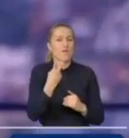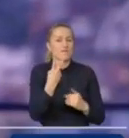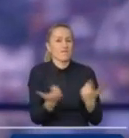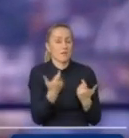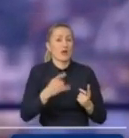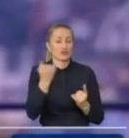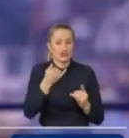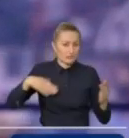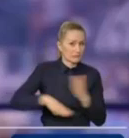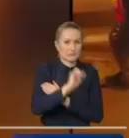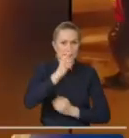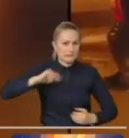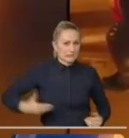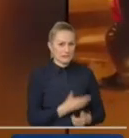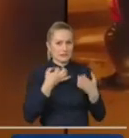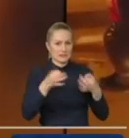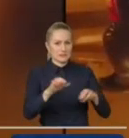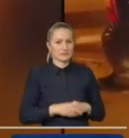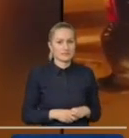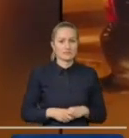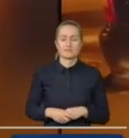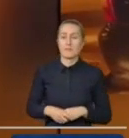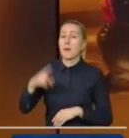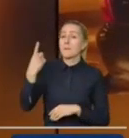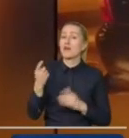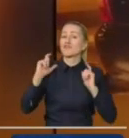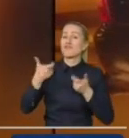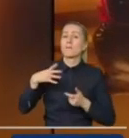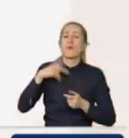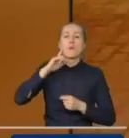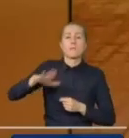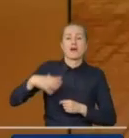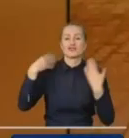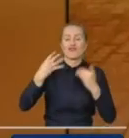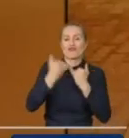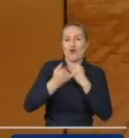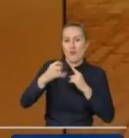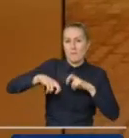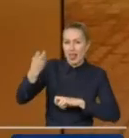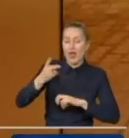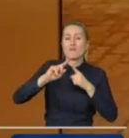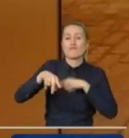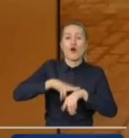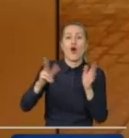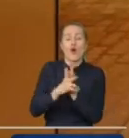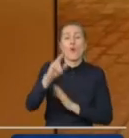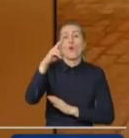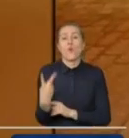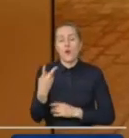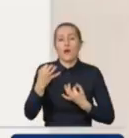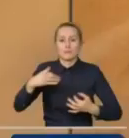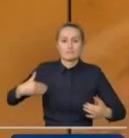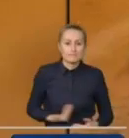pod koła samochodów. W pierwszym wypadku poszkodowany 9-latek doznał urazu nogi. Po godzinie 18 doszło do drugiego